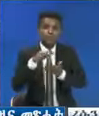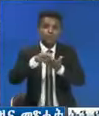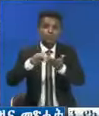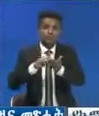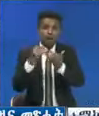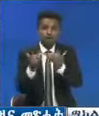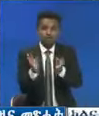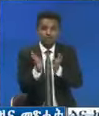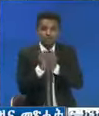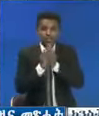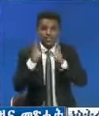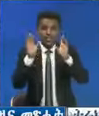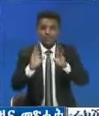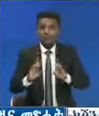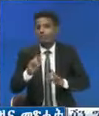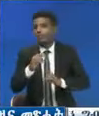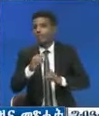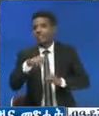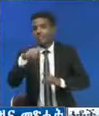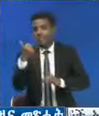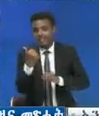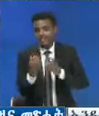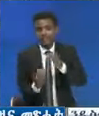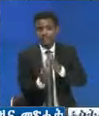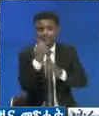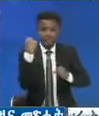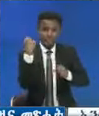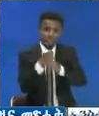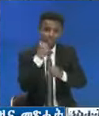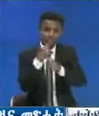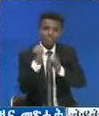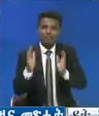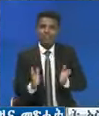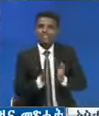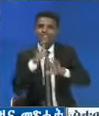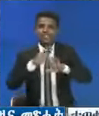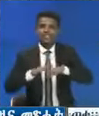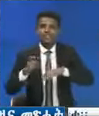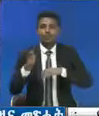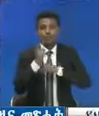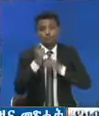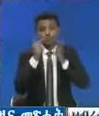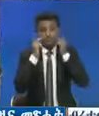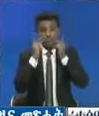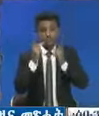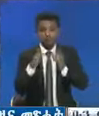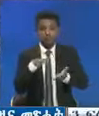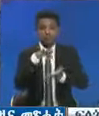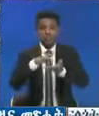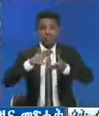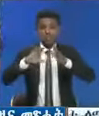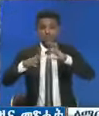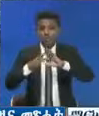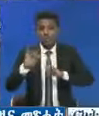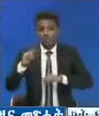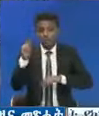አሁን ቀጣይ ለክረምቱ ደግሞ ሌላ ሰብል ለመዝራት በዝግጅት ላይ እንደሆኑ ነው የምንመለከተው። በማዕከላዊ ጎንደር ዞን አርሶ